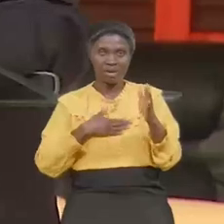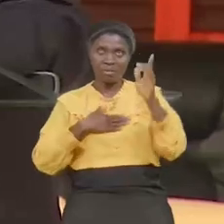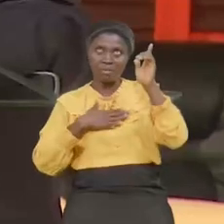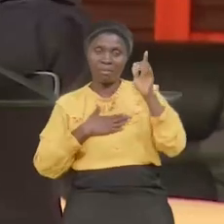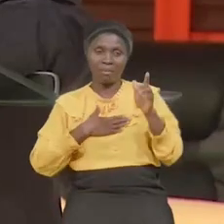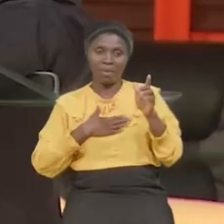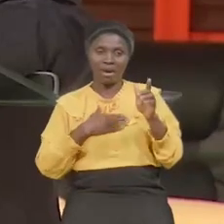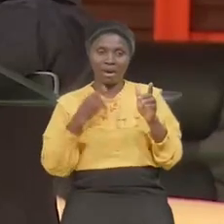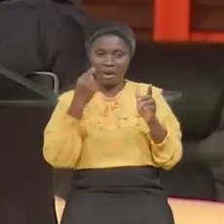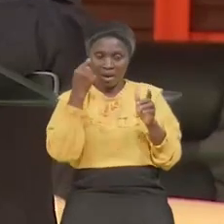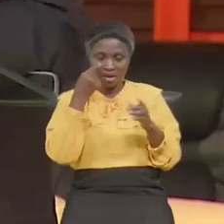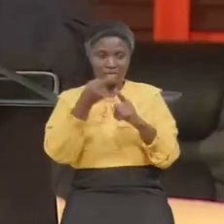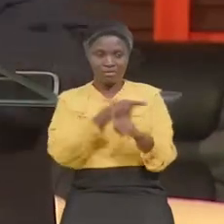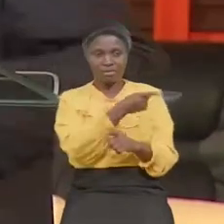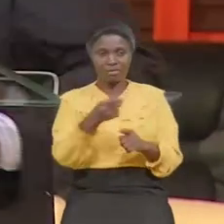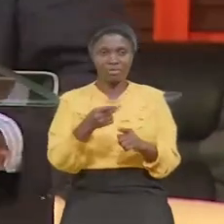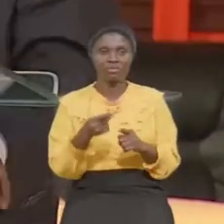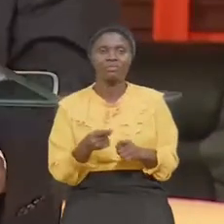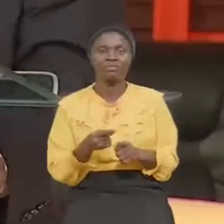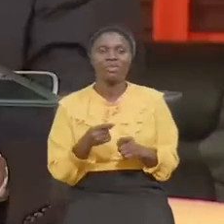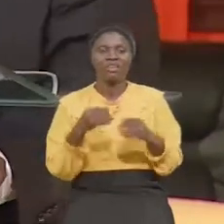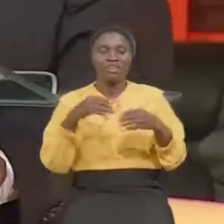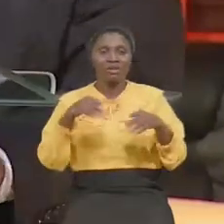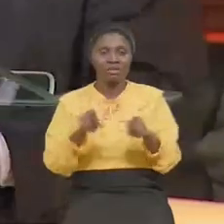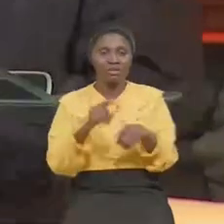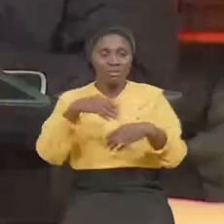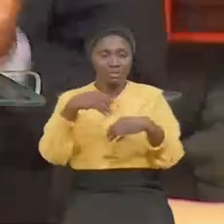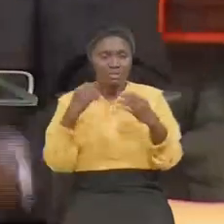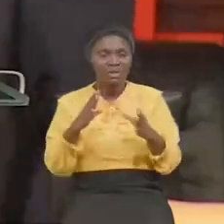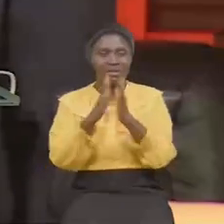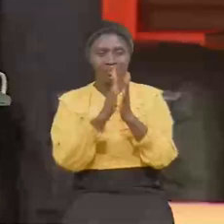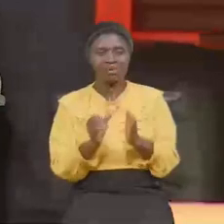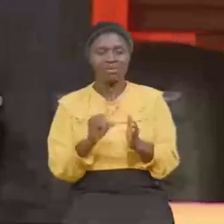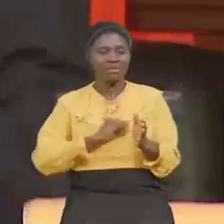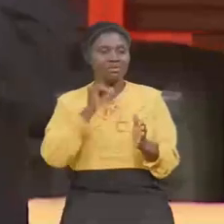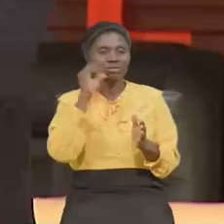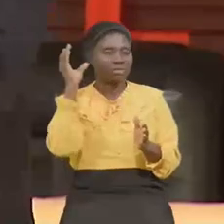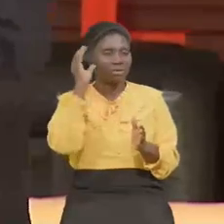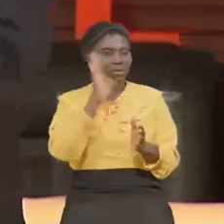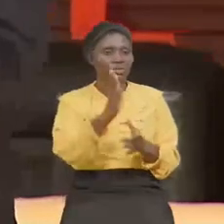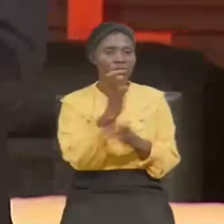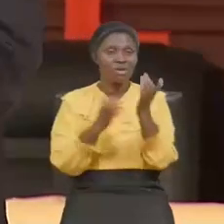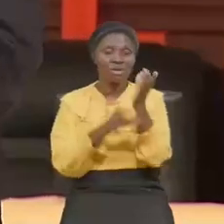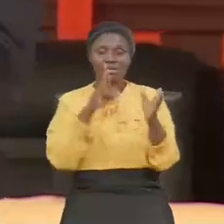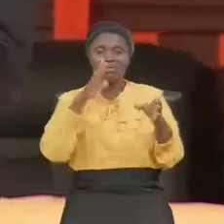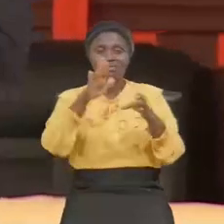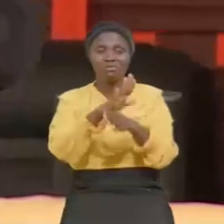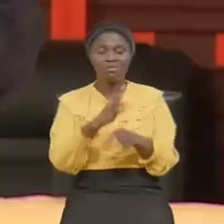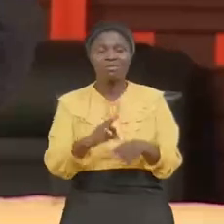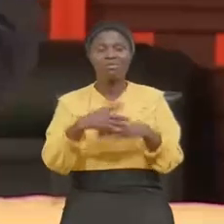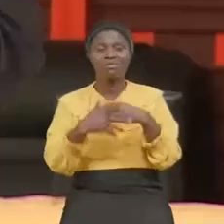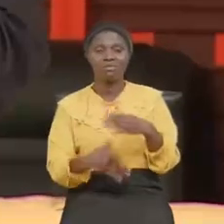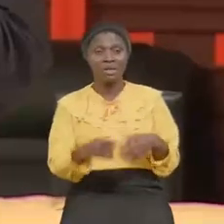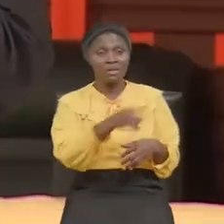Vos mains sont pleines de sang. Ils sont corrompus et ils étaient corrompus. Corrompus entièrement. Dans